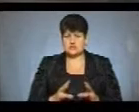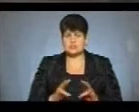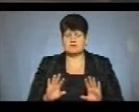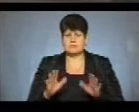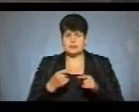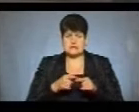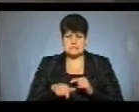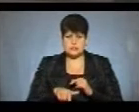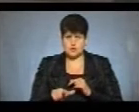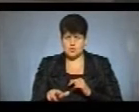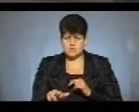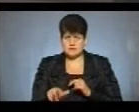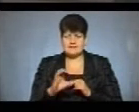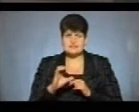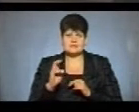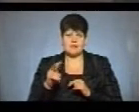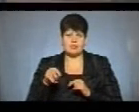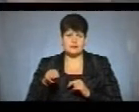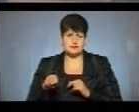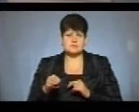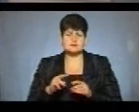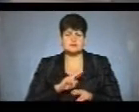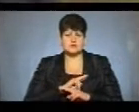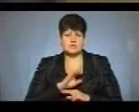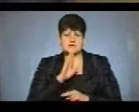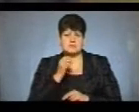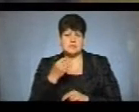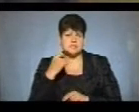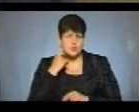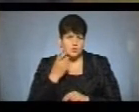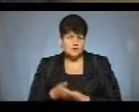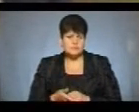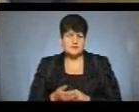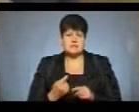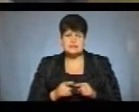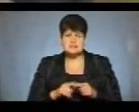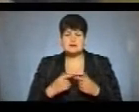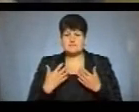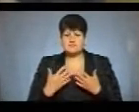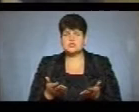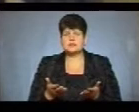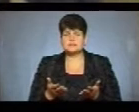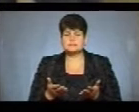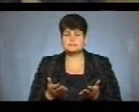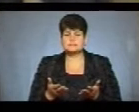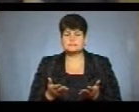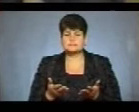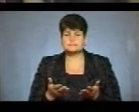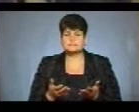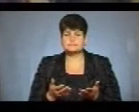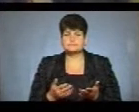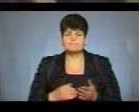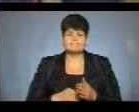дорозі. От в Скалиці загинула дівчинка 15 років. Це вже так став така крапля, як